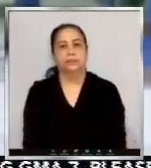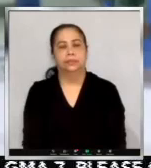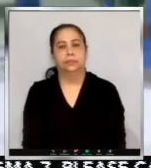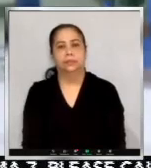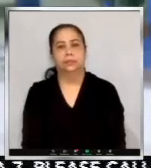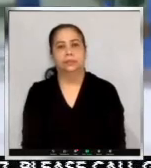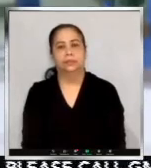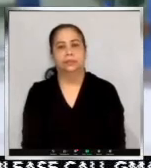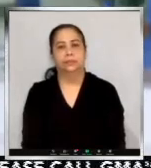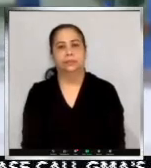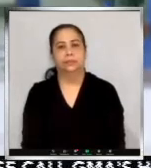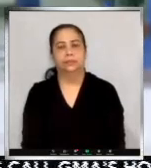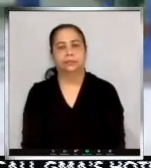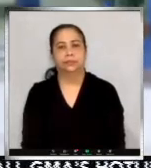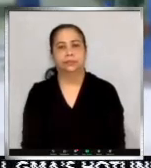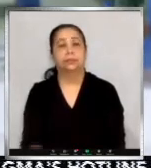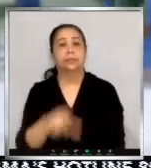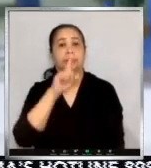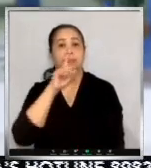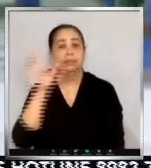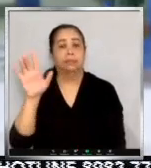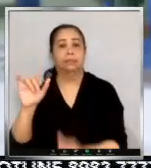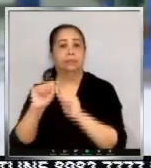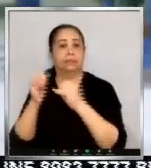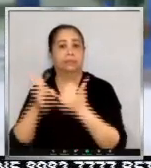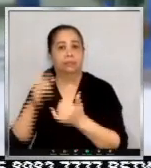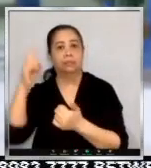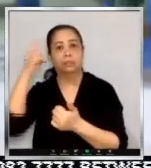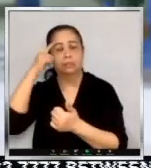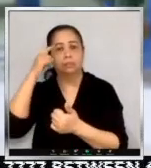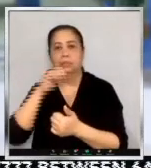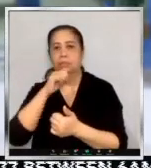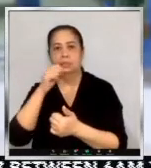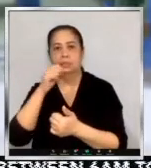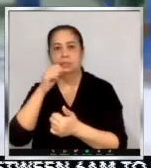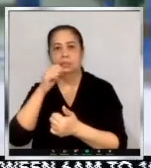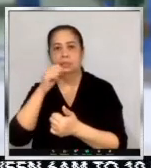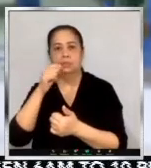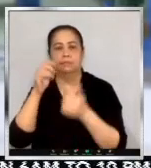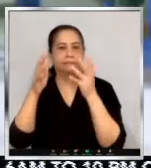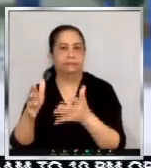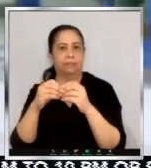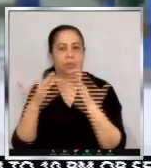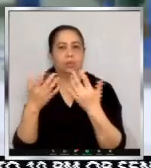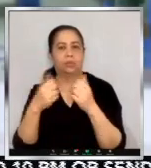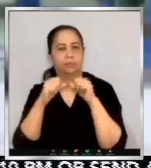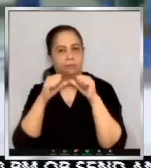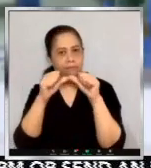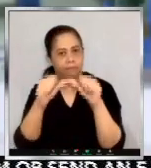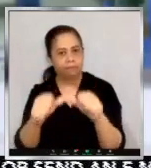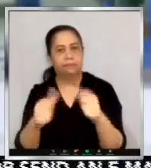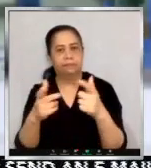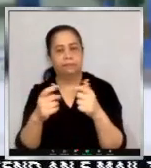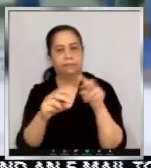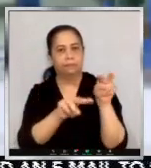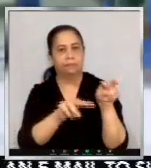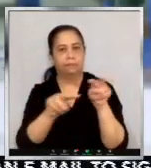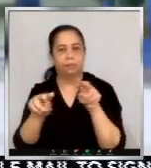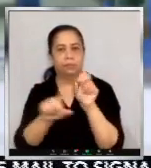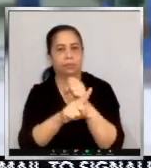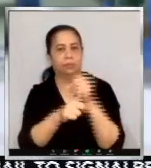Nangako ang mga ahensya ng pamahalaan, hindi nila pababayaan at ipagpapatuloy nila ang pagmonitor sa kalagayan ng mga batang nabilad ang